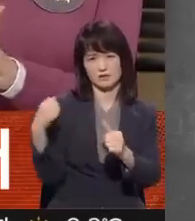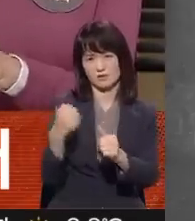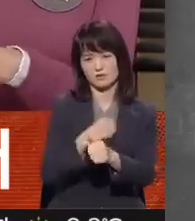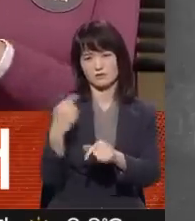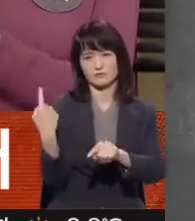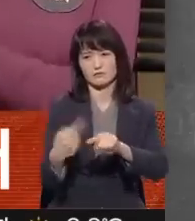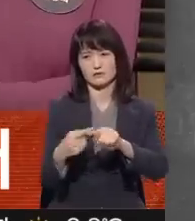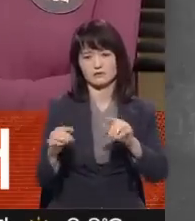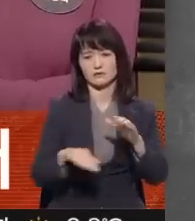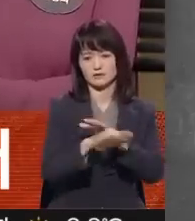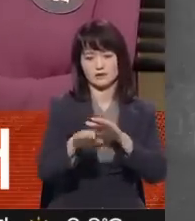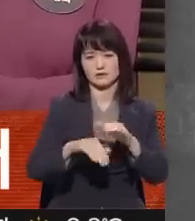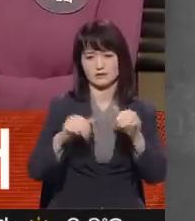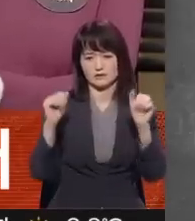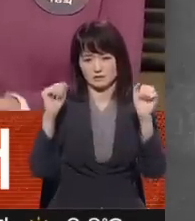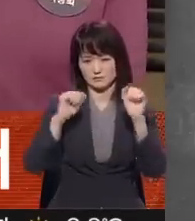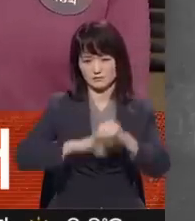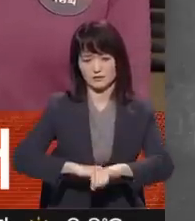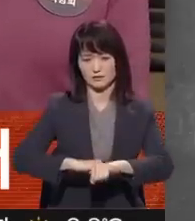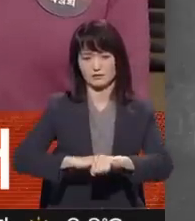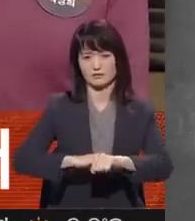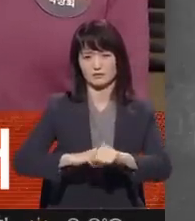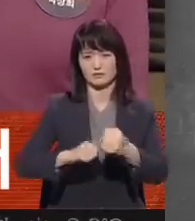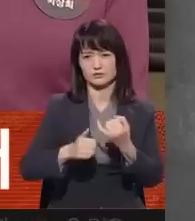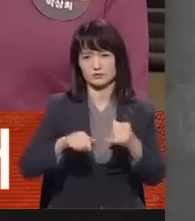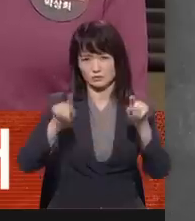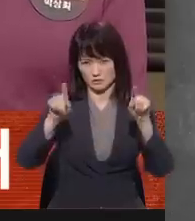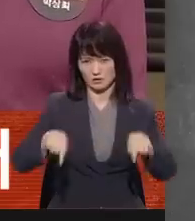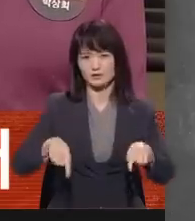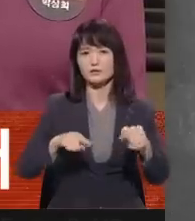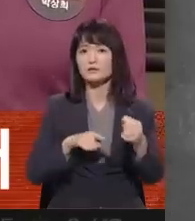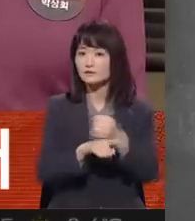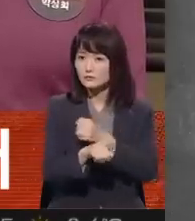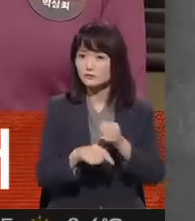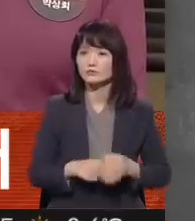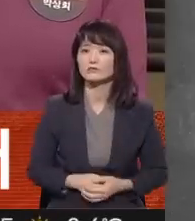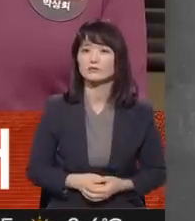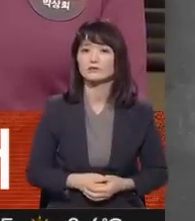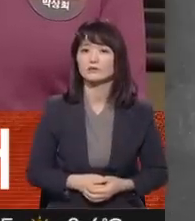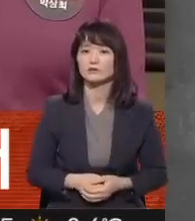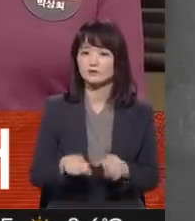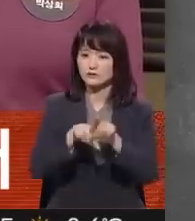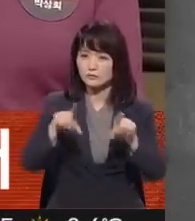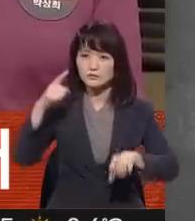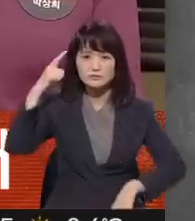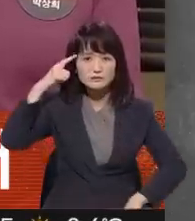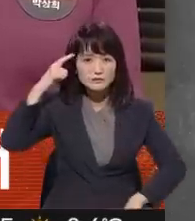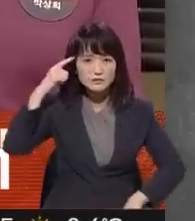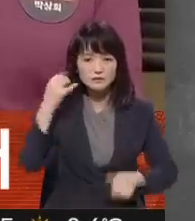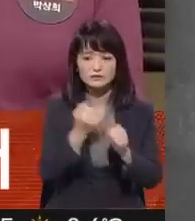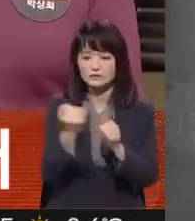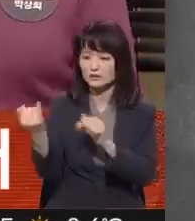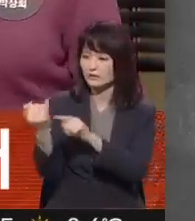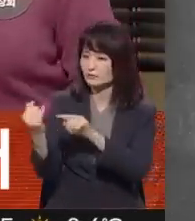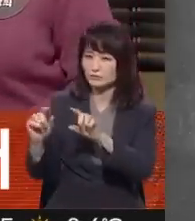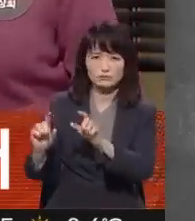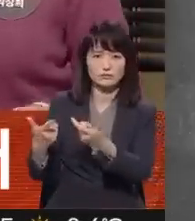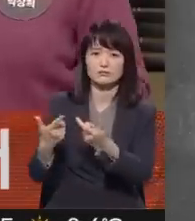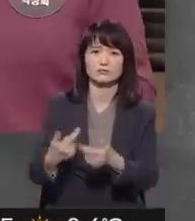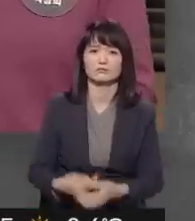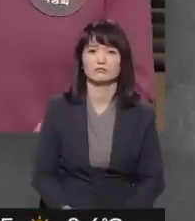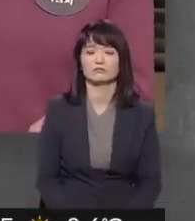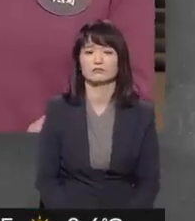가정을 깨겠다는 결심이고 이거는 정말 정상적인 사고를 하는 엄마로 아내로는 볼 수 없는데요